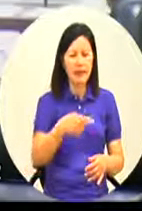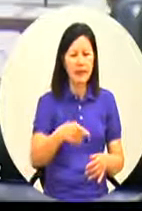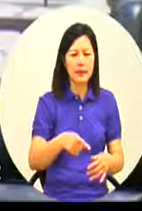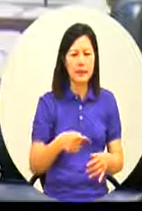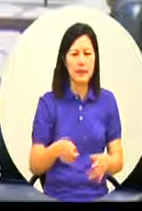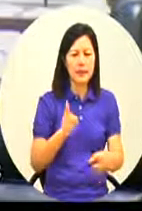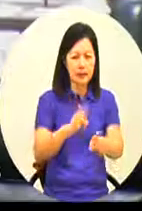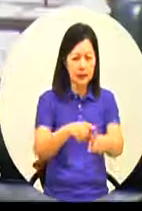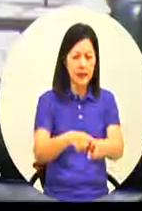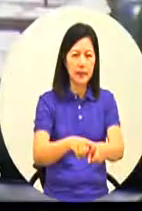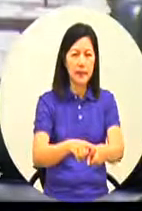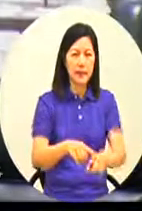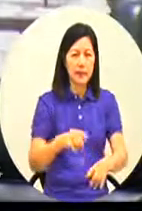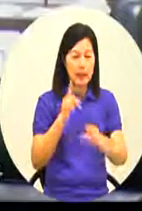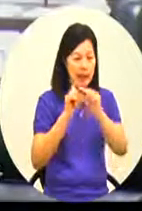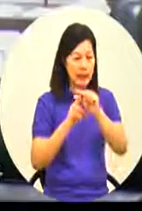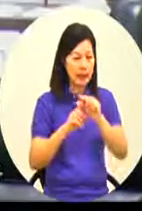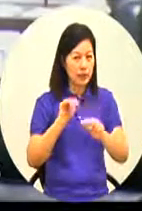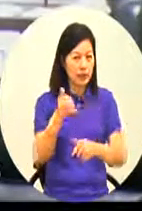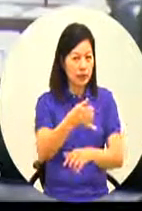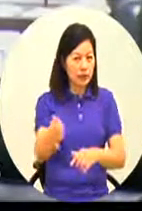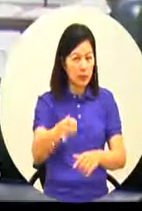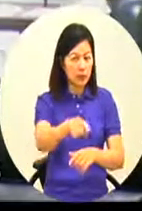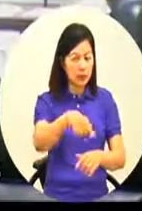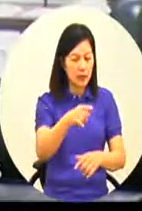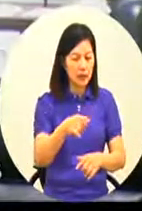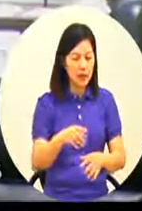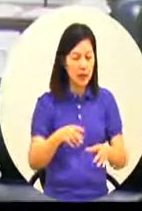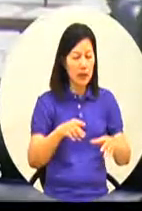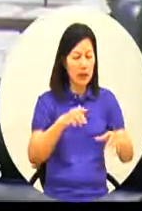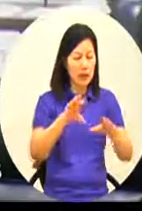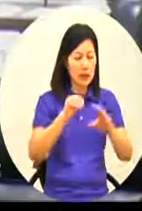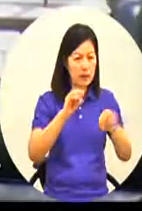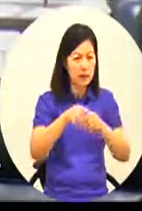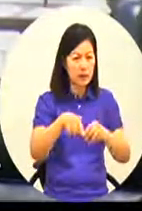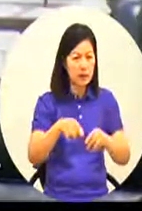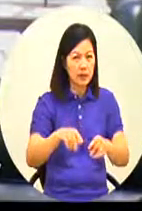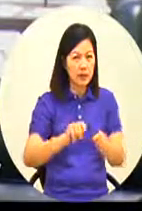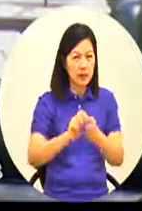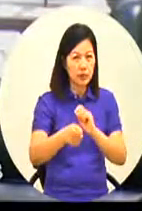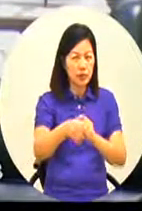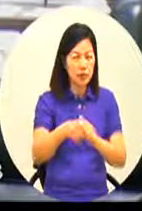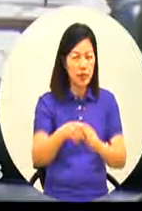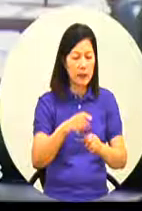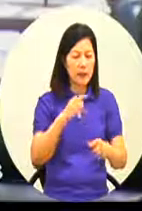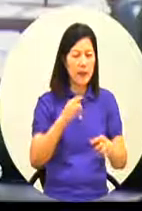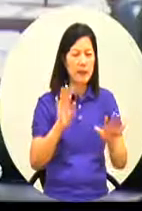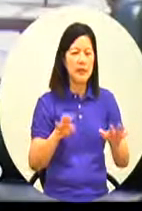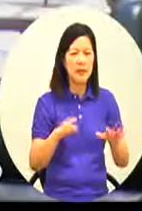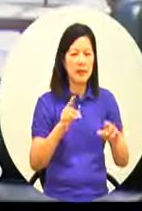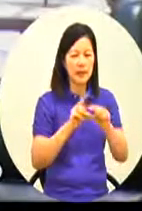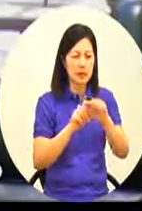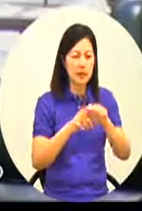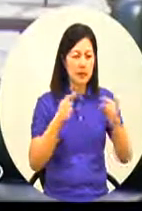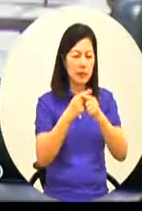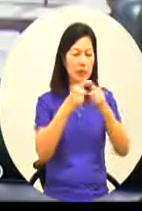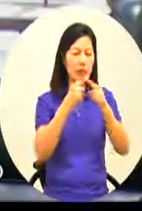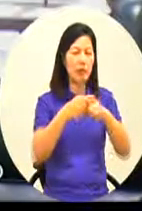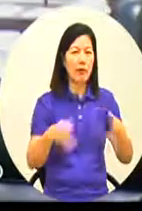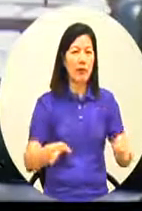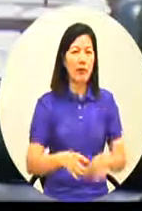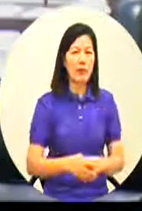台中的议员的资料，一共哦，台中其实客的不多啦，我们都知道现在吵得最凶的就是台中嘛。就台中是怎么样？他